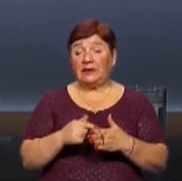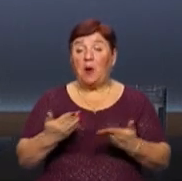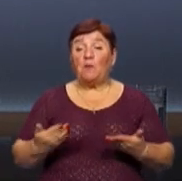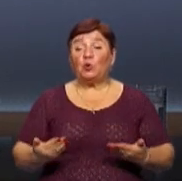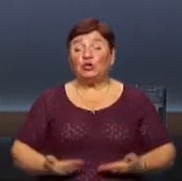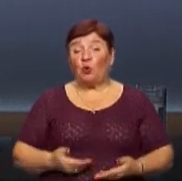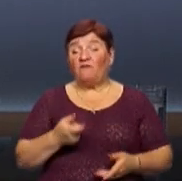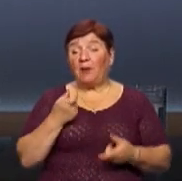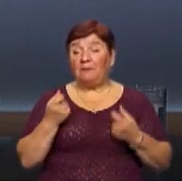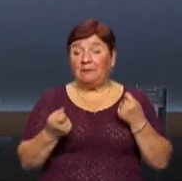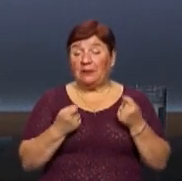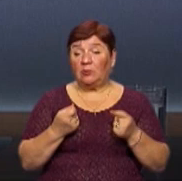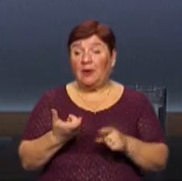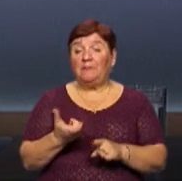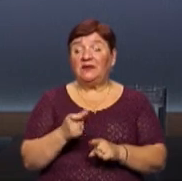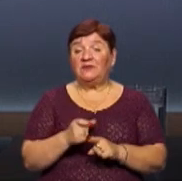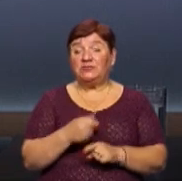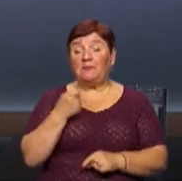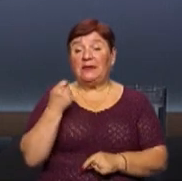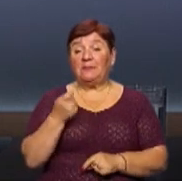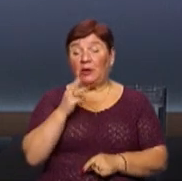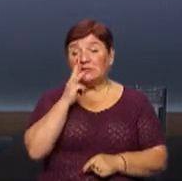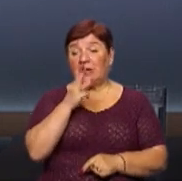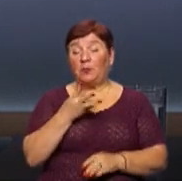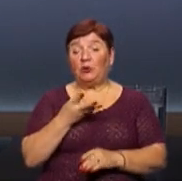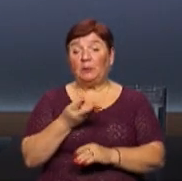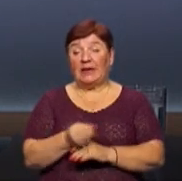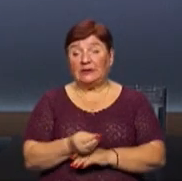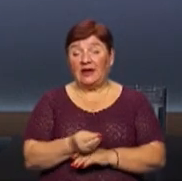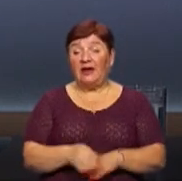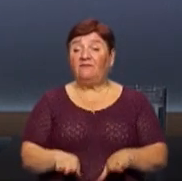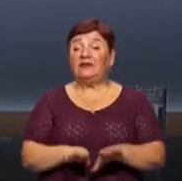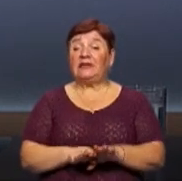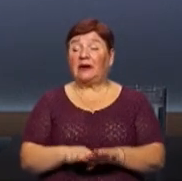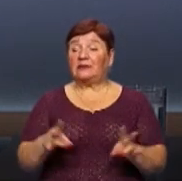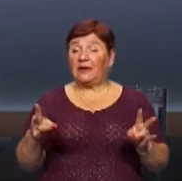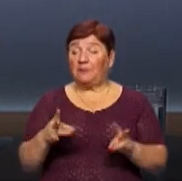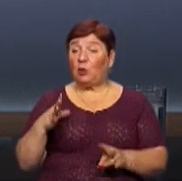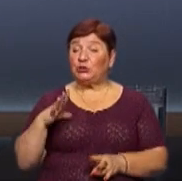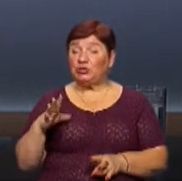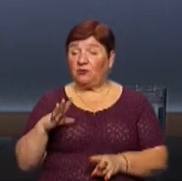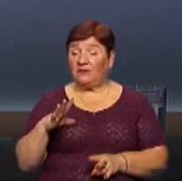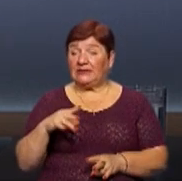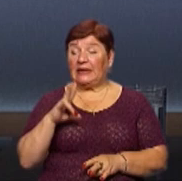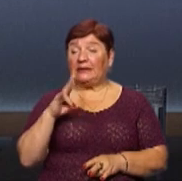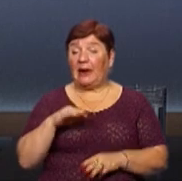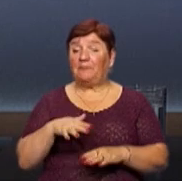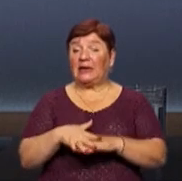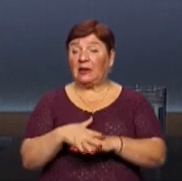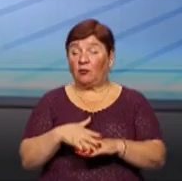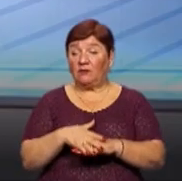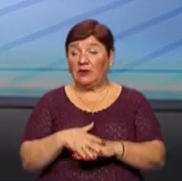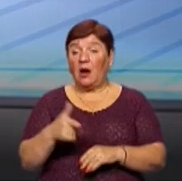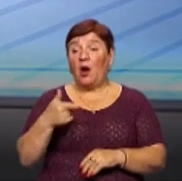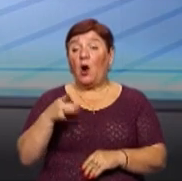прожиткового мінімуму, а також підвищення мінімальної заробітної плати. Тож, відтак, треба очікувати знову-таки на перерахунок пенсії? Так, у